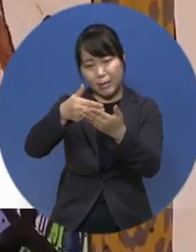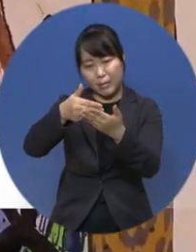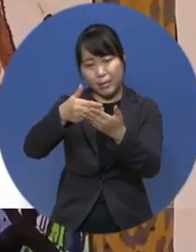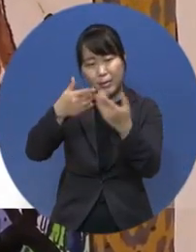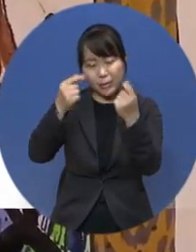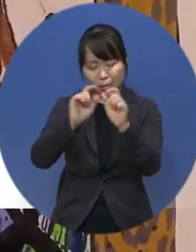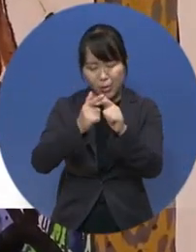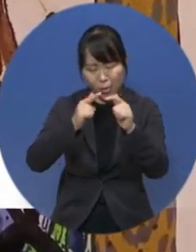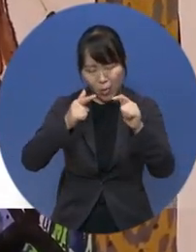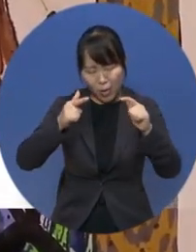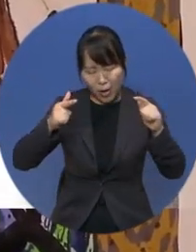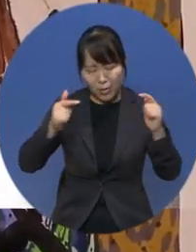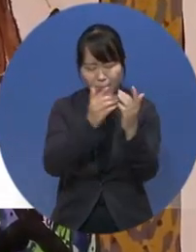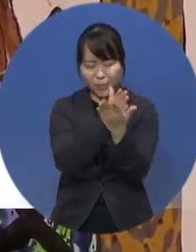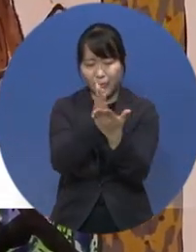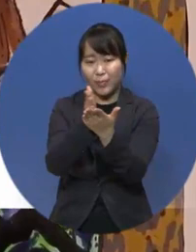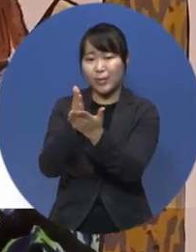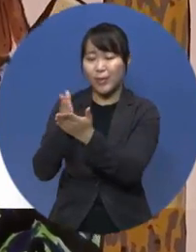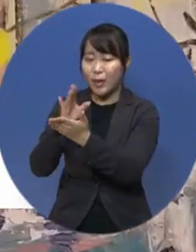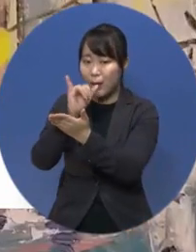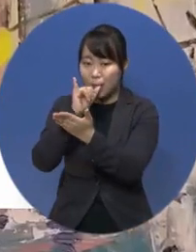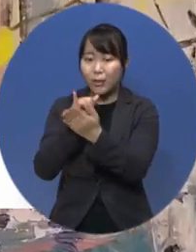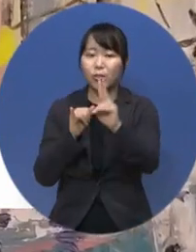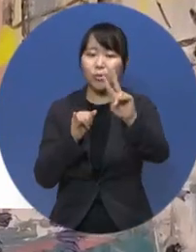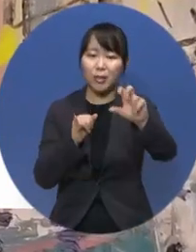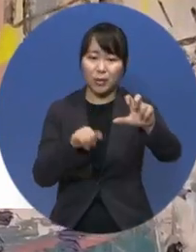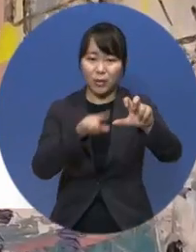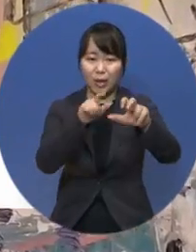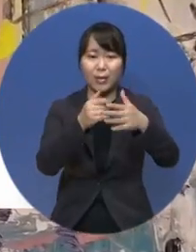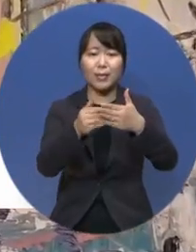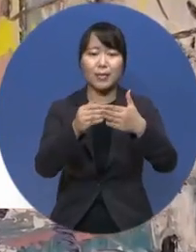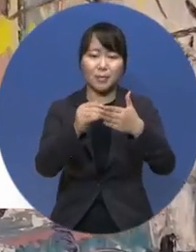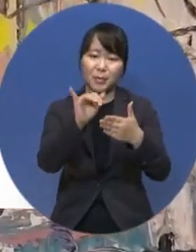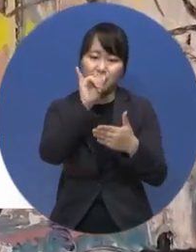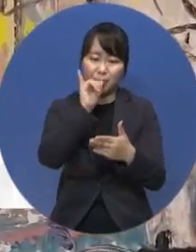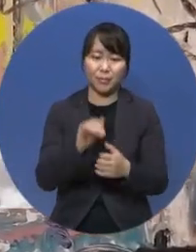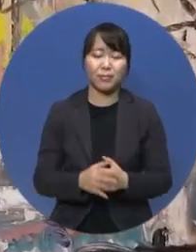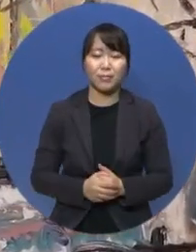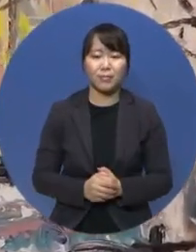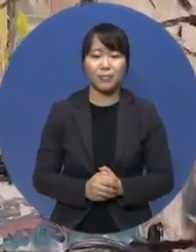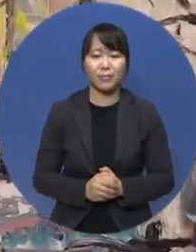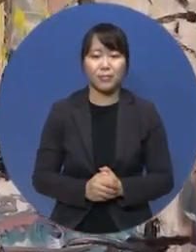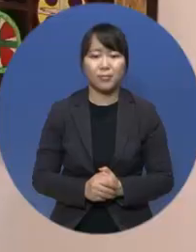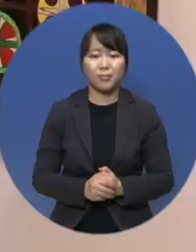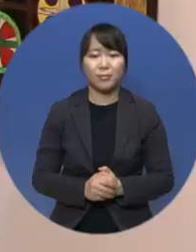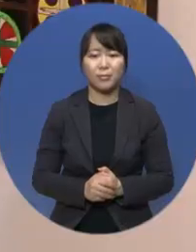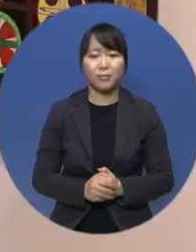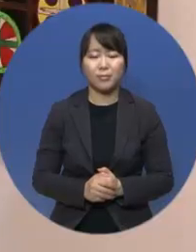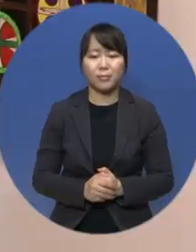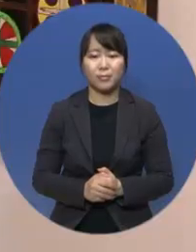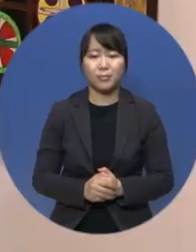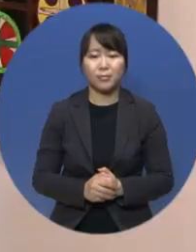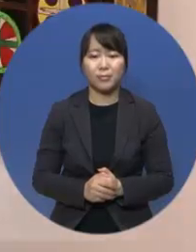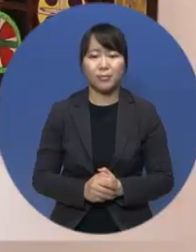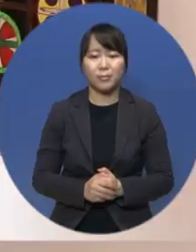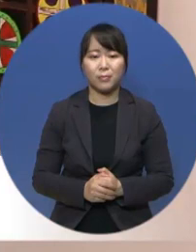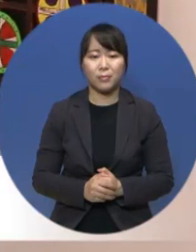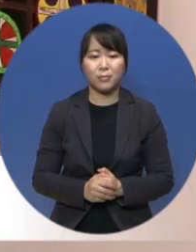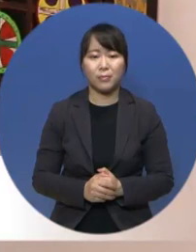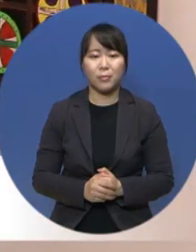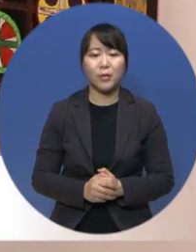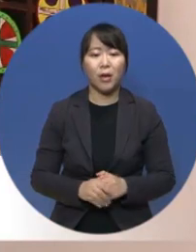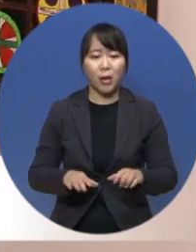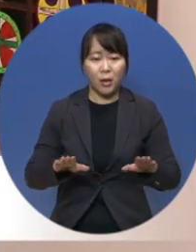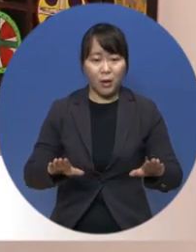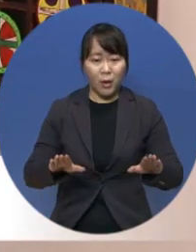다양한 장르를 가진 25점 의 작품들이 전시돼 있습니다 에 이번